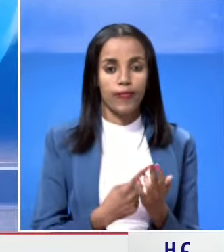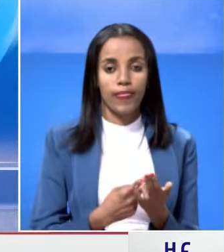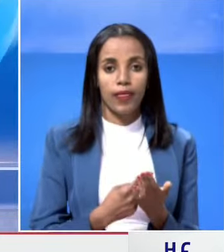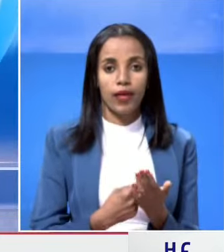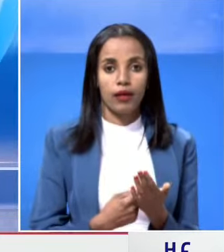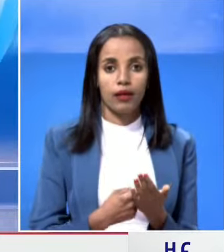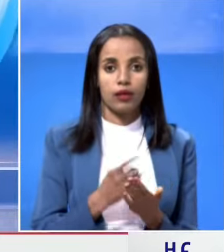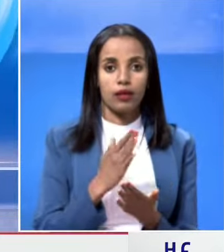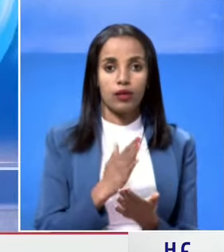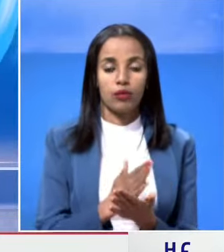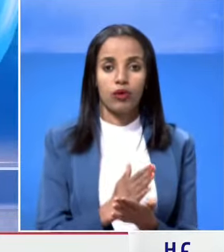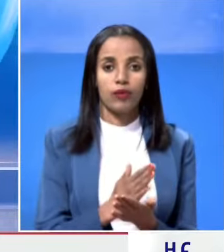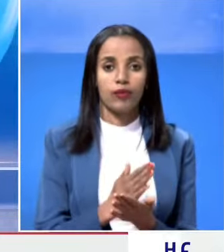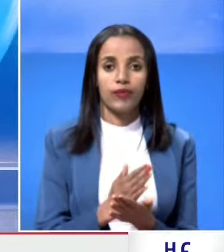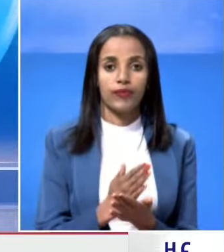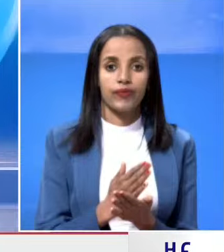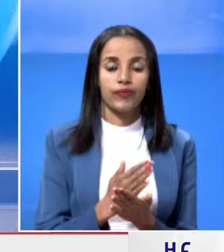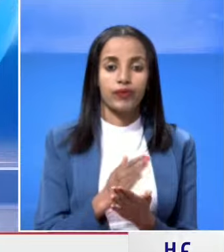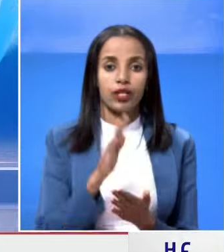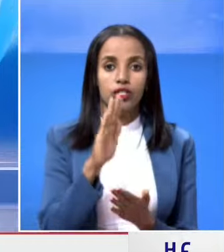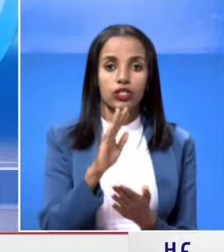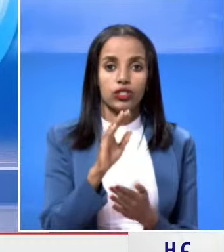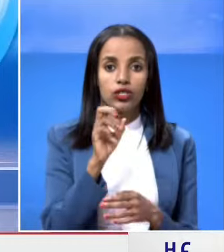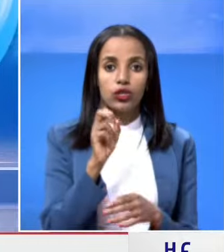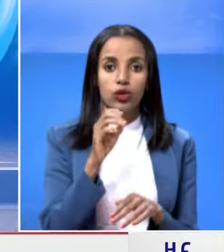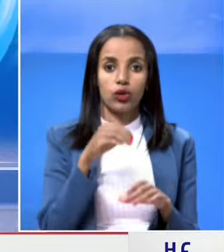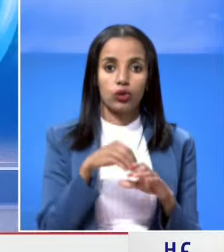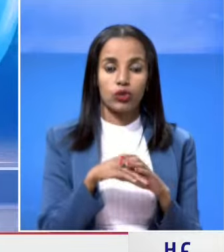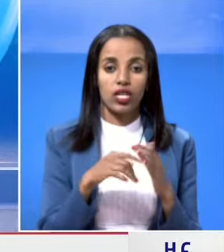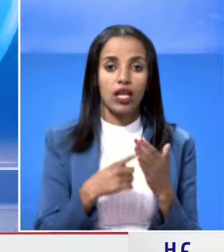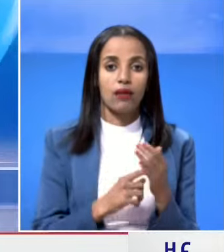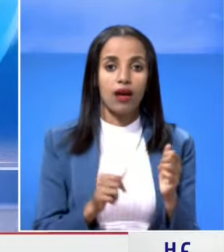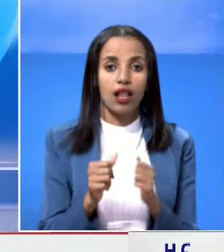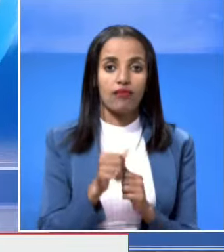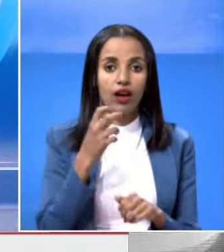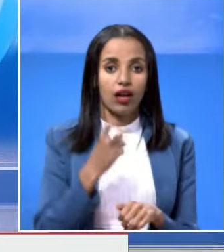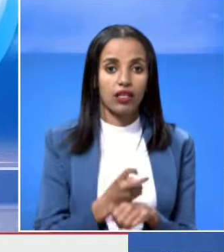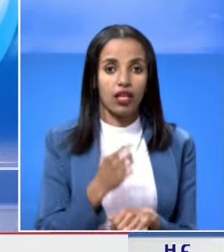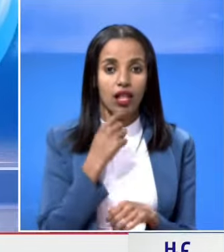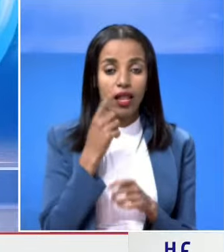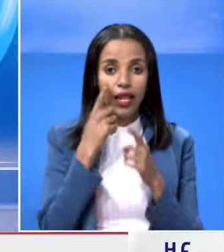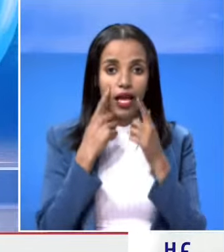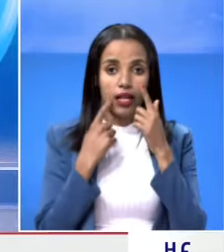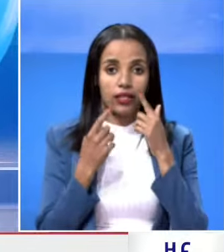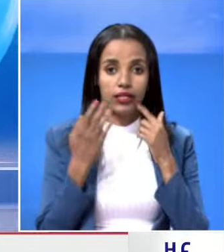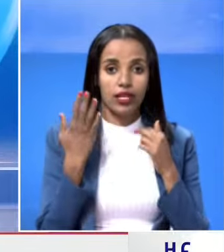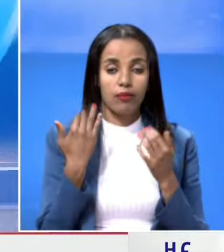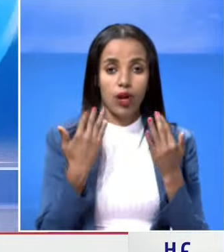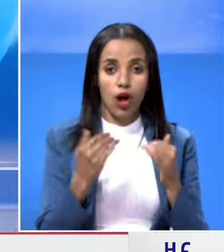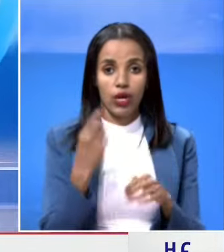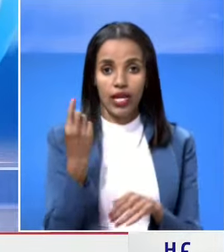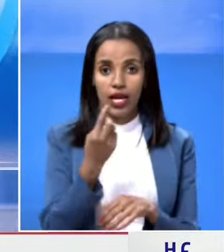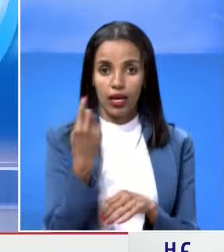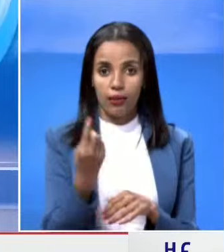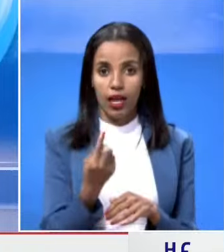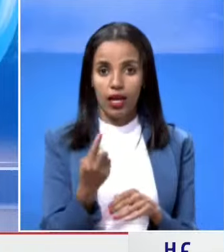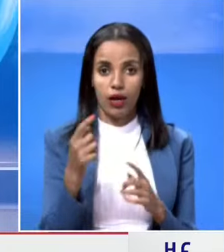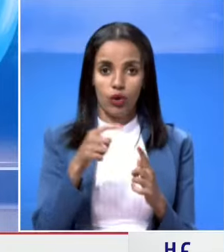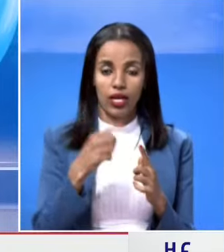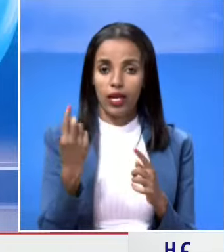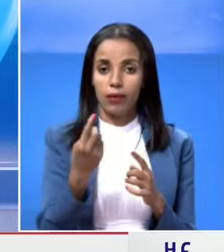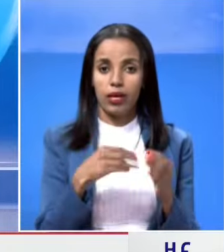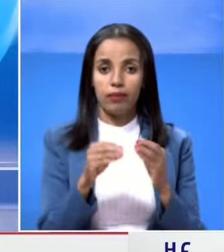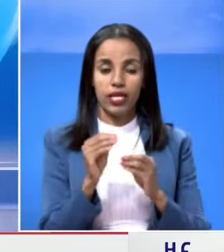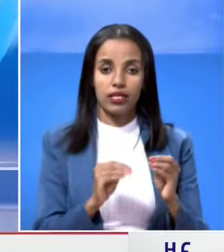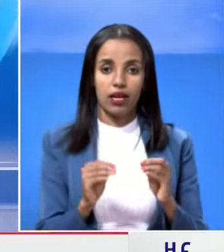አሊ ዶሮ የሚባል ሸዋ ውስጥ ያን ማለፍ አቃተን እያልን እናለቅስ የነበረው አሁን ከቀበሌም